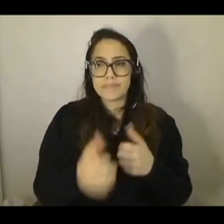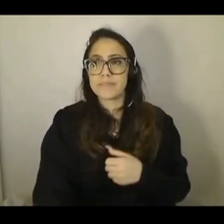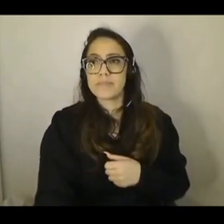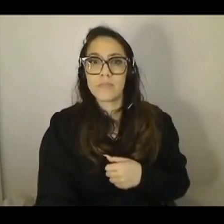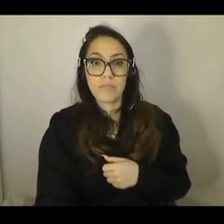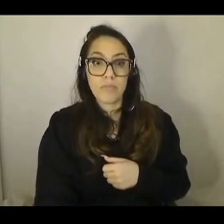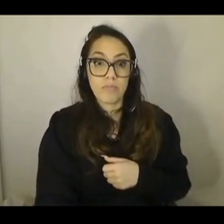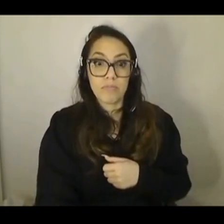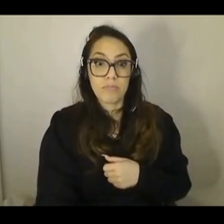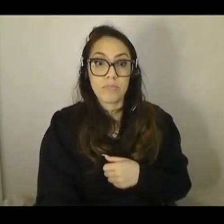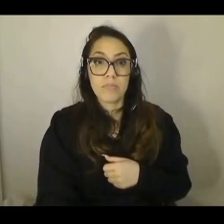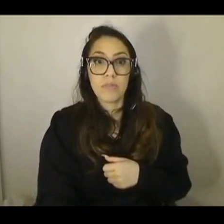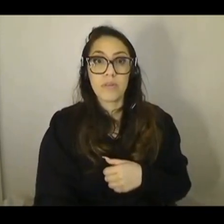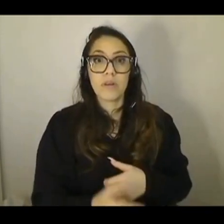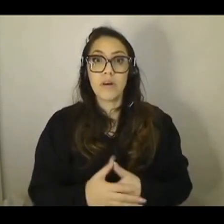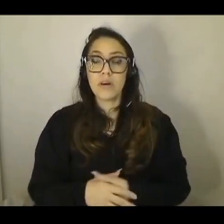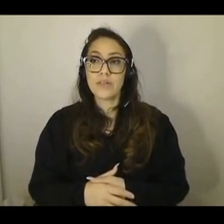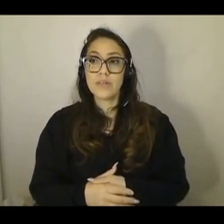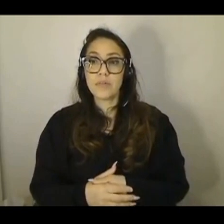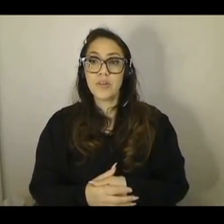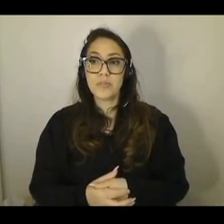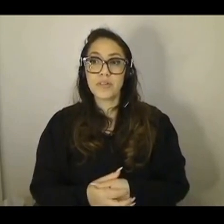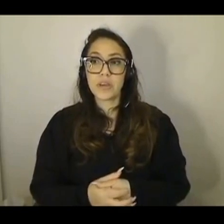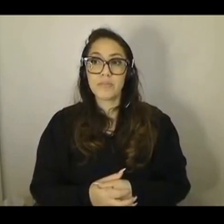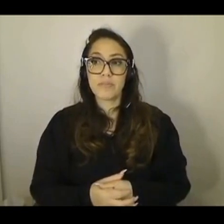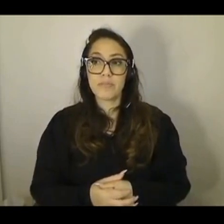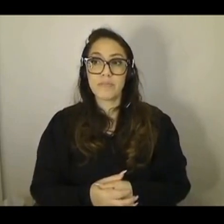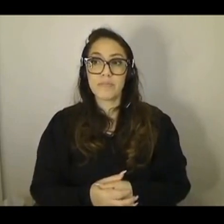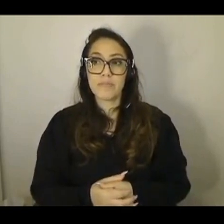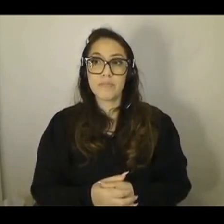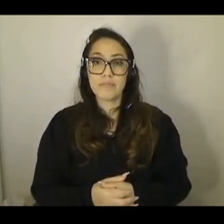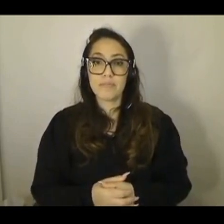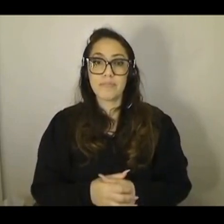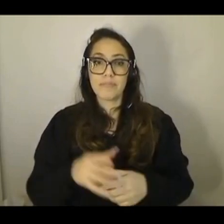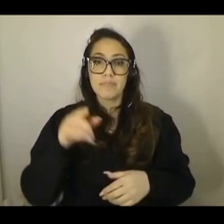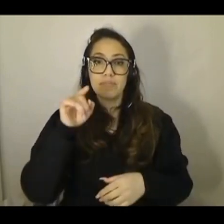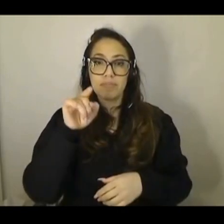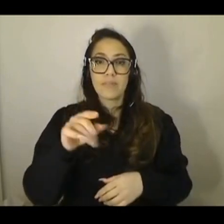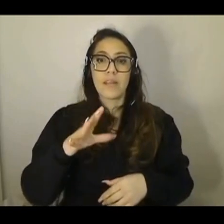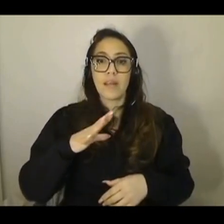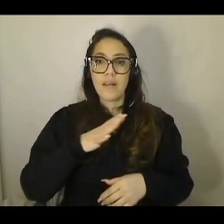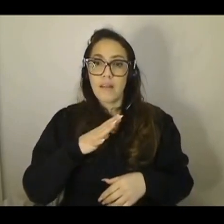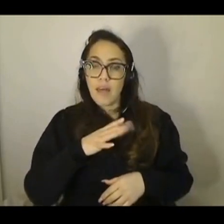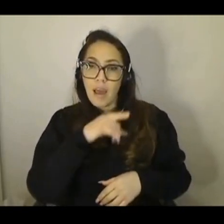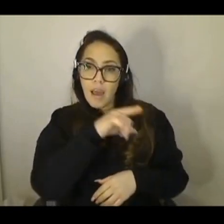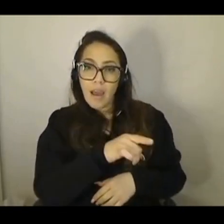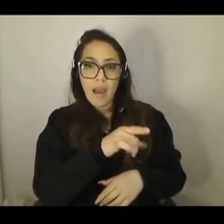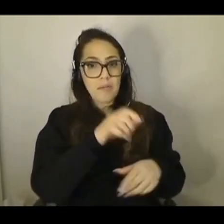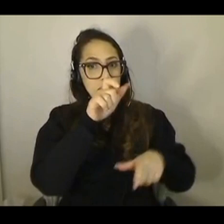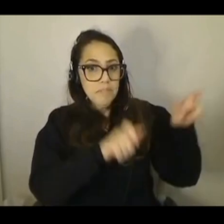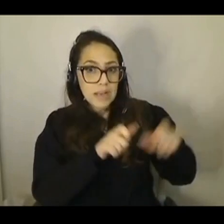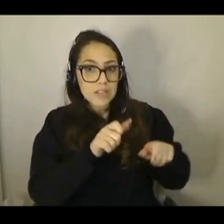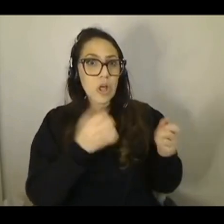en a parlé, les personnes qui n'ont pas de smartphone, par exemple, ça fait partie des questions aussi, peuvent quand même contacter, peuvent quand même se débrouiller pour réserver leur